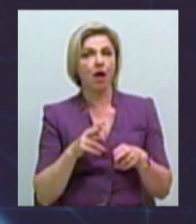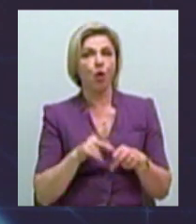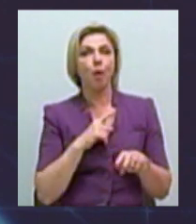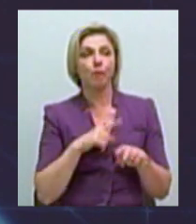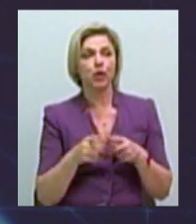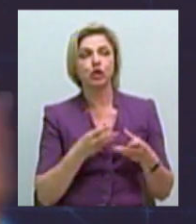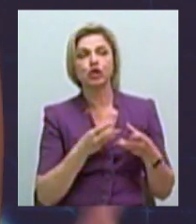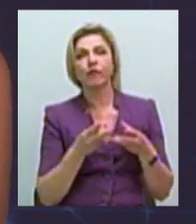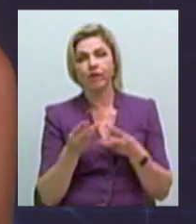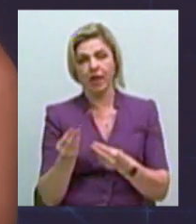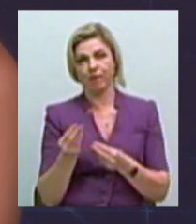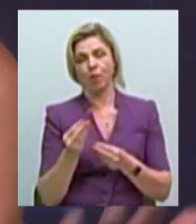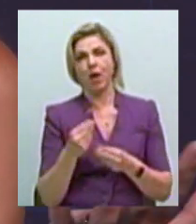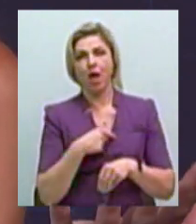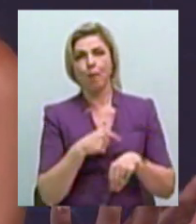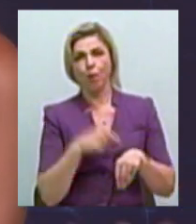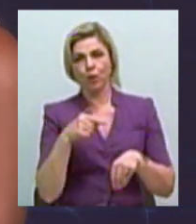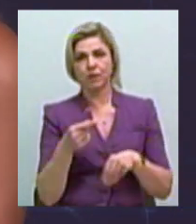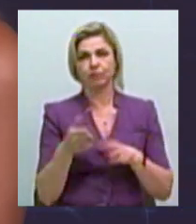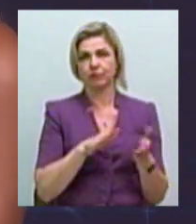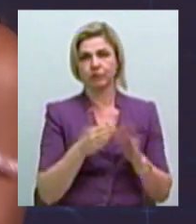впливом емоцій коливається від настрою